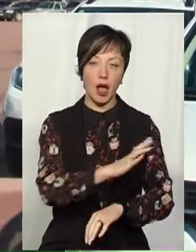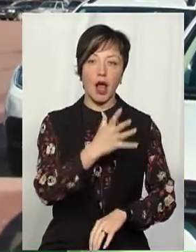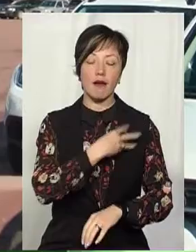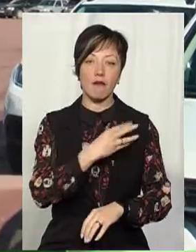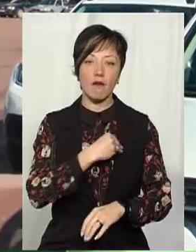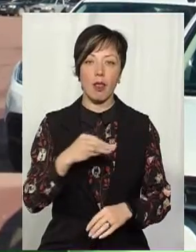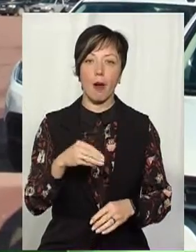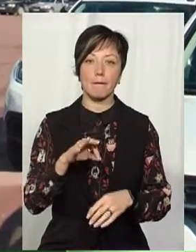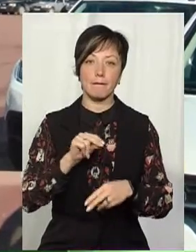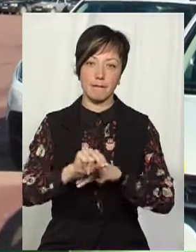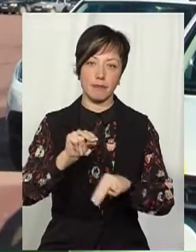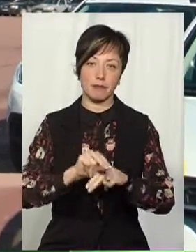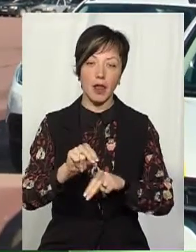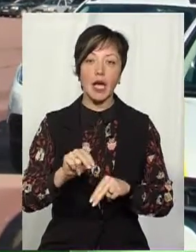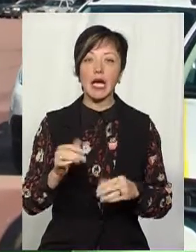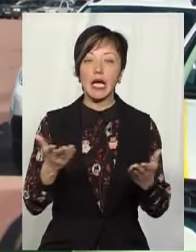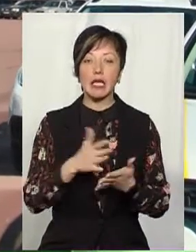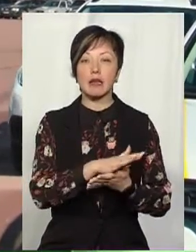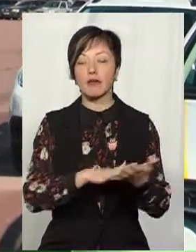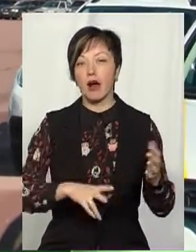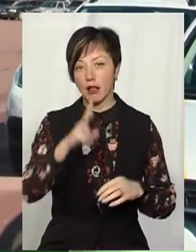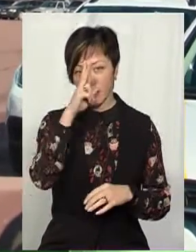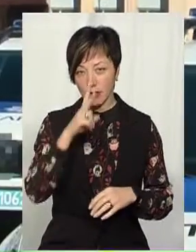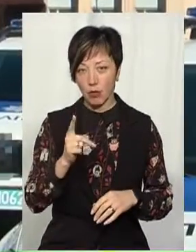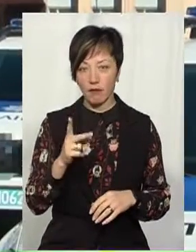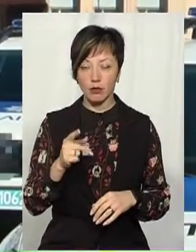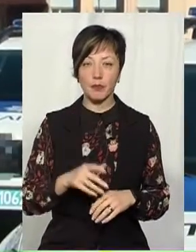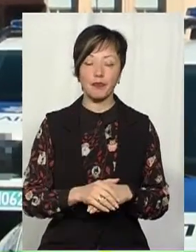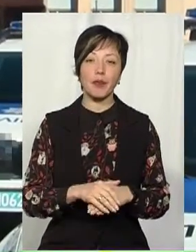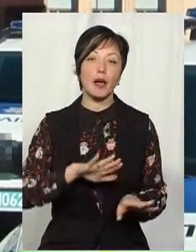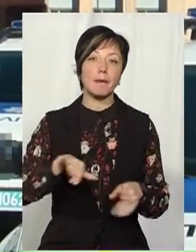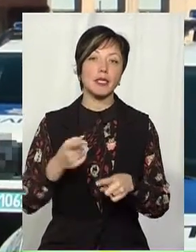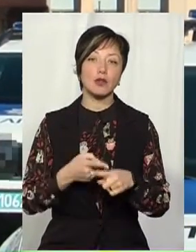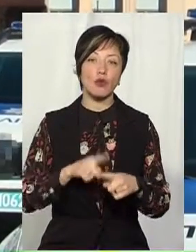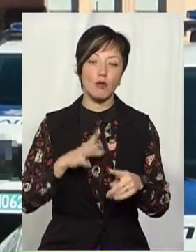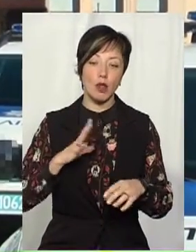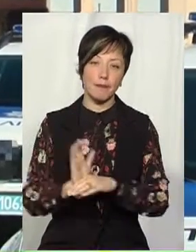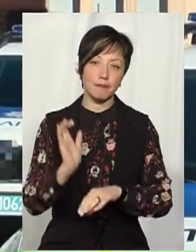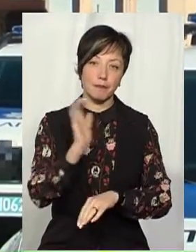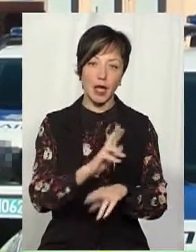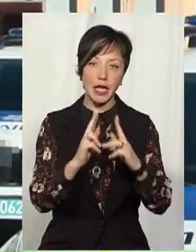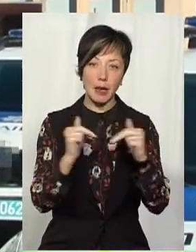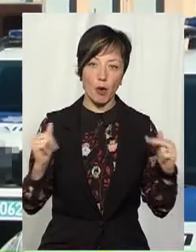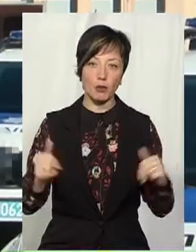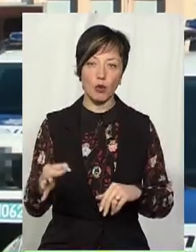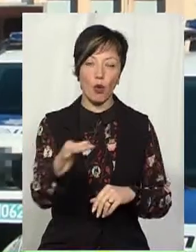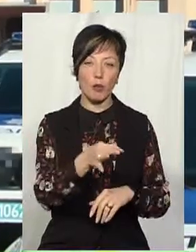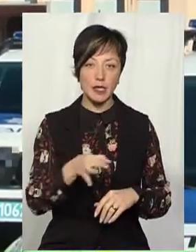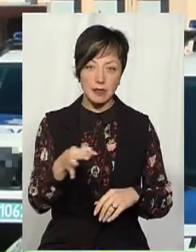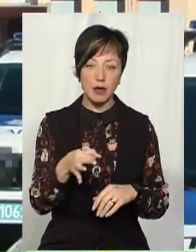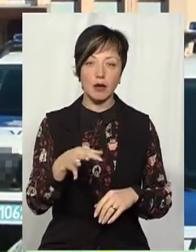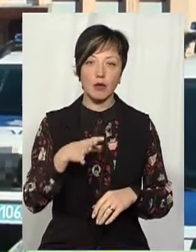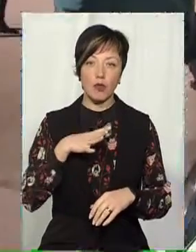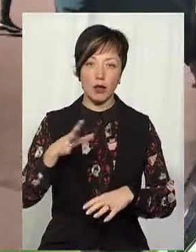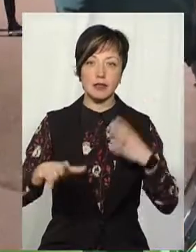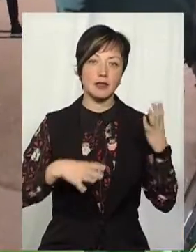на проходження навчання, яке тривало 2,5 місяці. Після чого ми були направлені у Дніпропетровську область, де